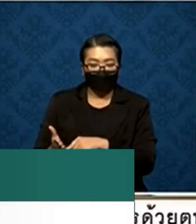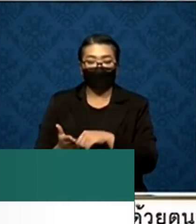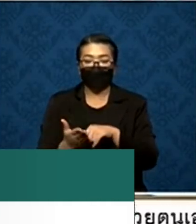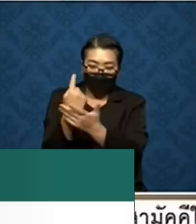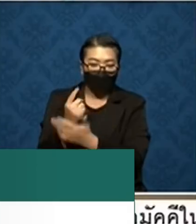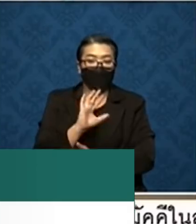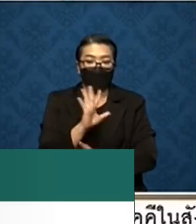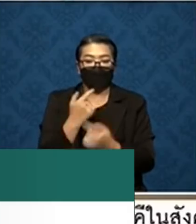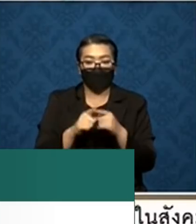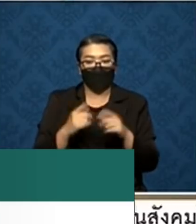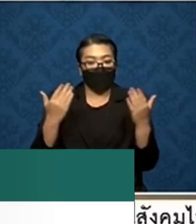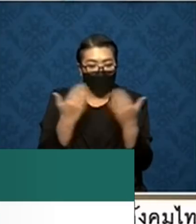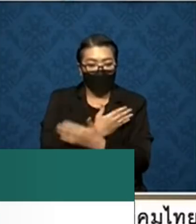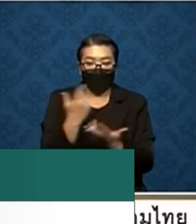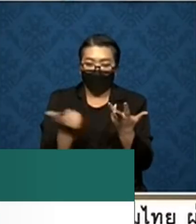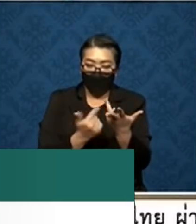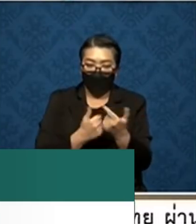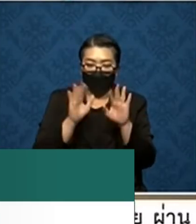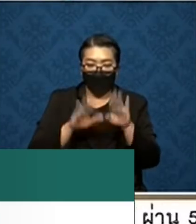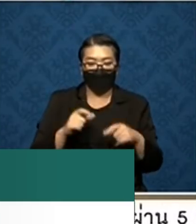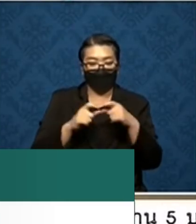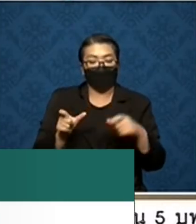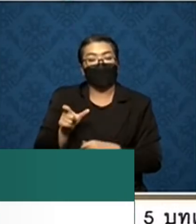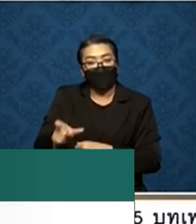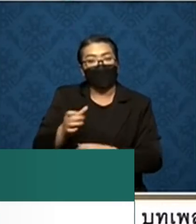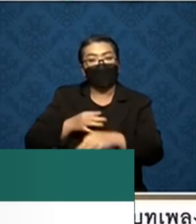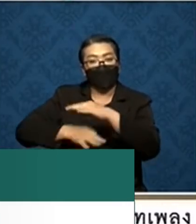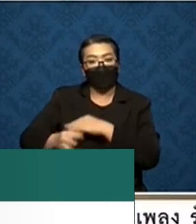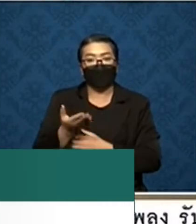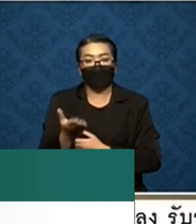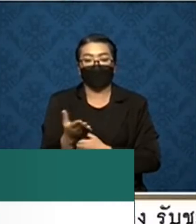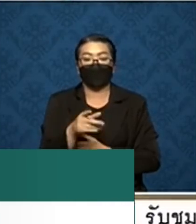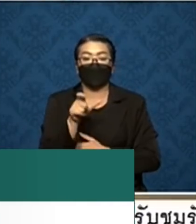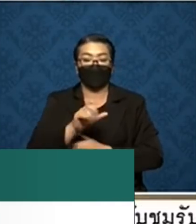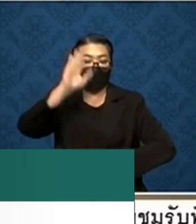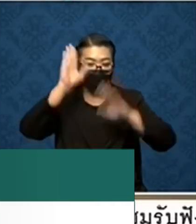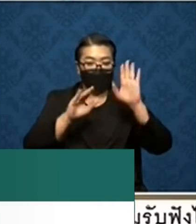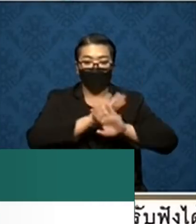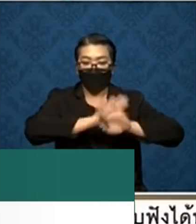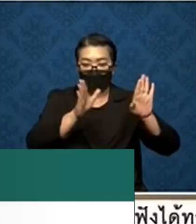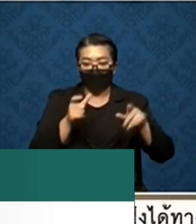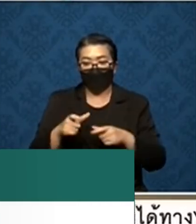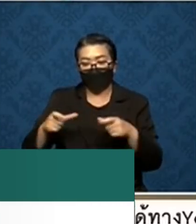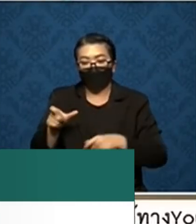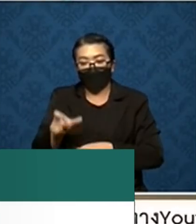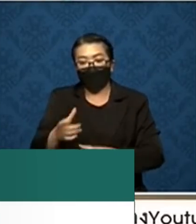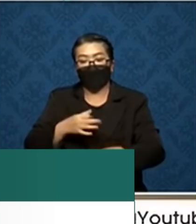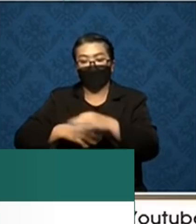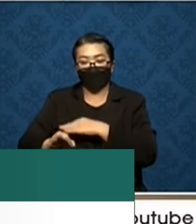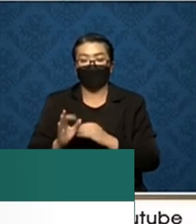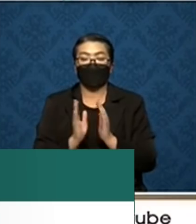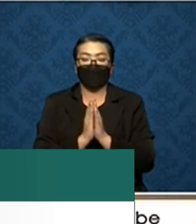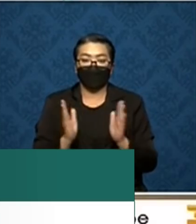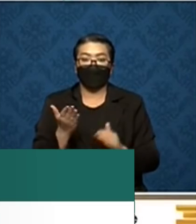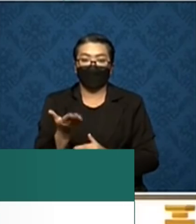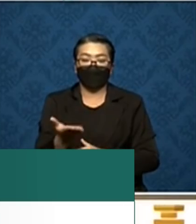ที่เป็นมติที่ออกมาจากพรรคร่วมฝ่ายค้านครับ ครับยังยืนยันว่าการไม่ร่วมนับองค์ประชุมเนี่ยเป็นวิธีการที่จ